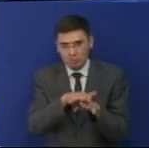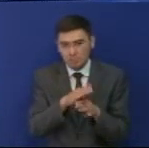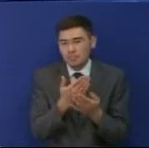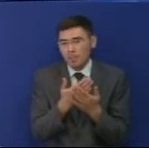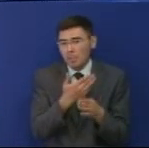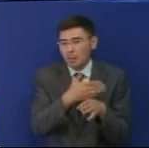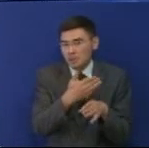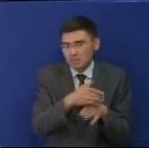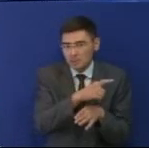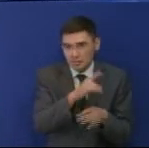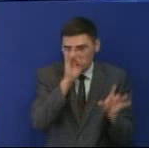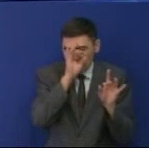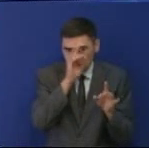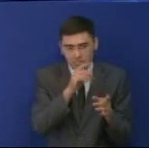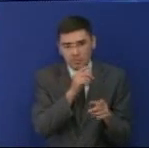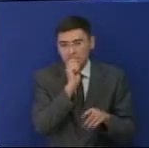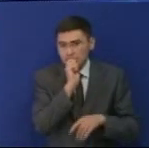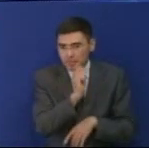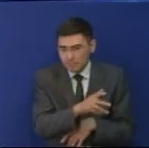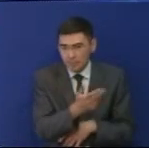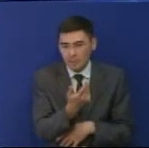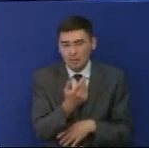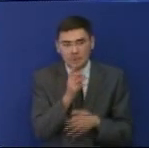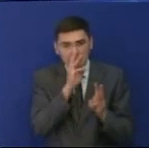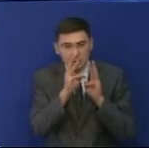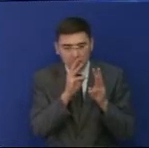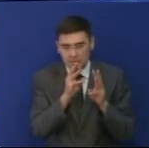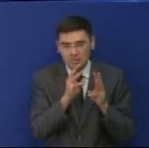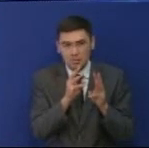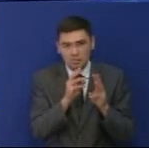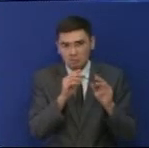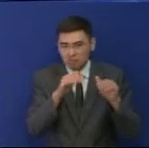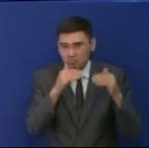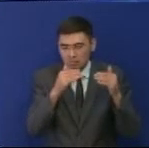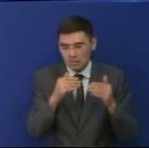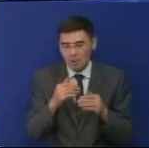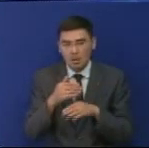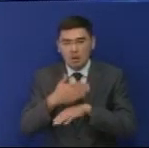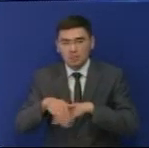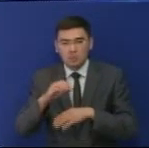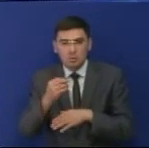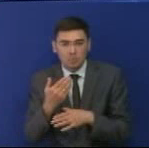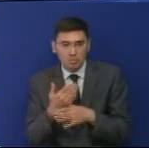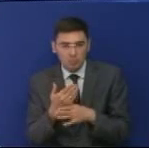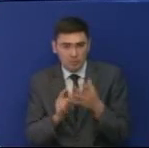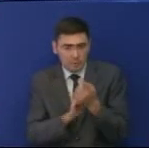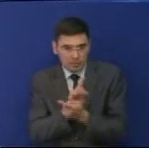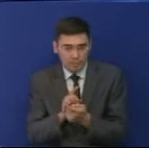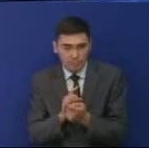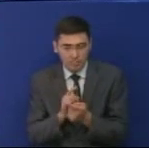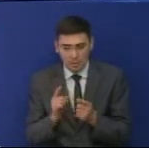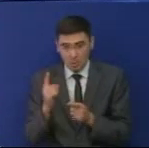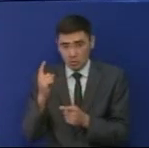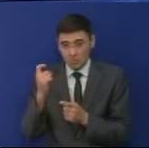социально уязвимым слоям населения, изменился порядок повышения заработной платы, размер адресной социальной помощи. И, наконец, 100 дней доказали,